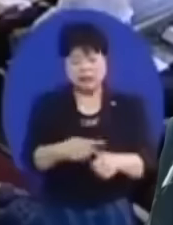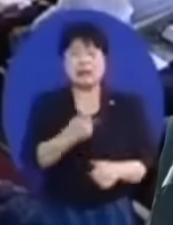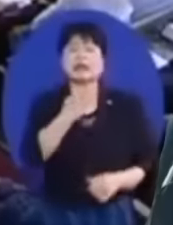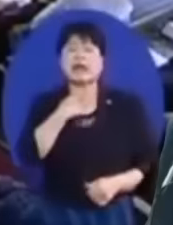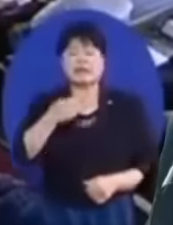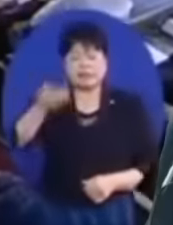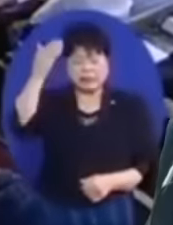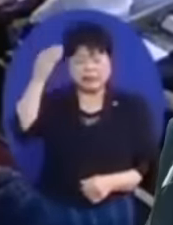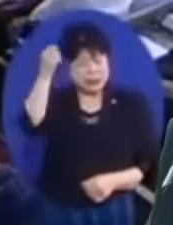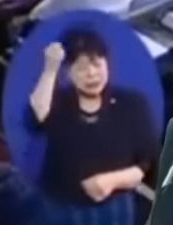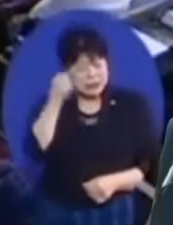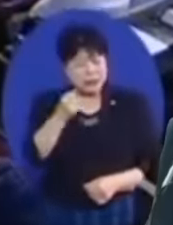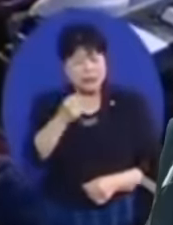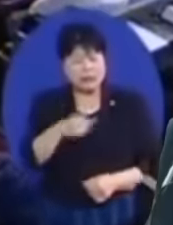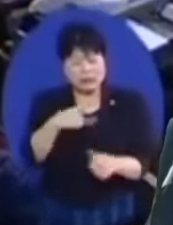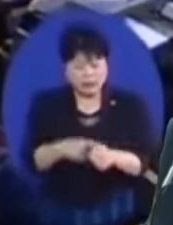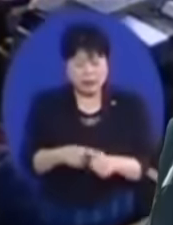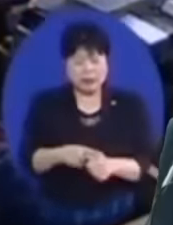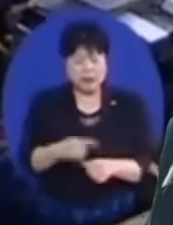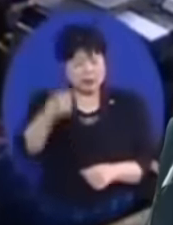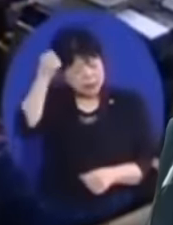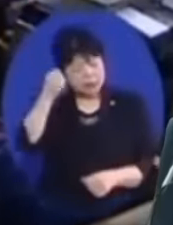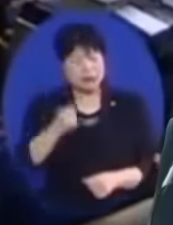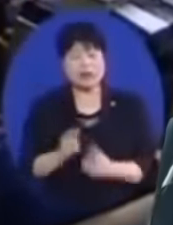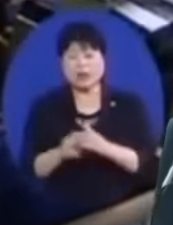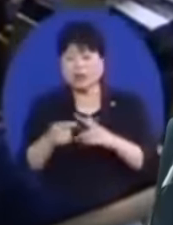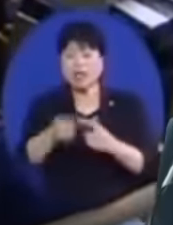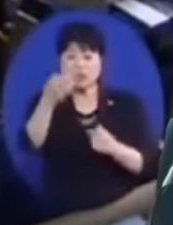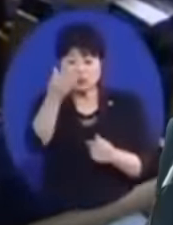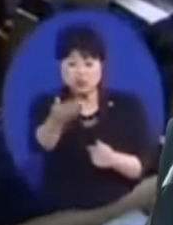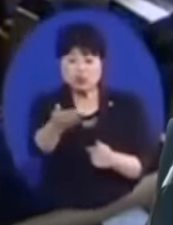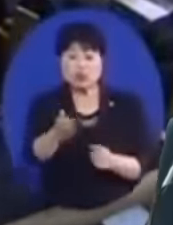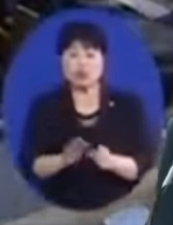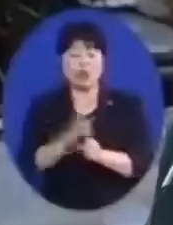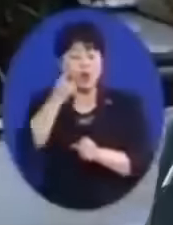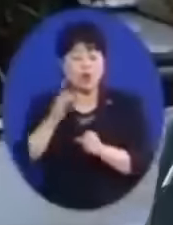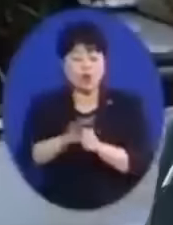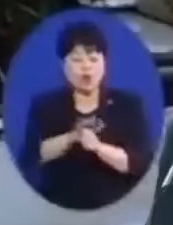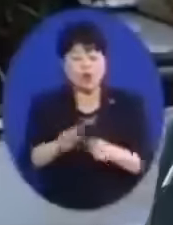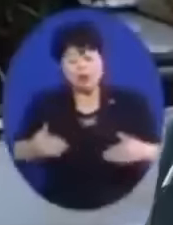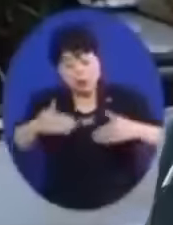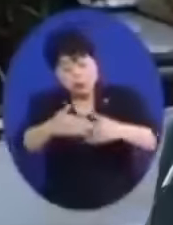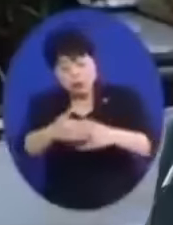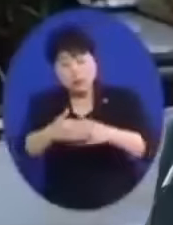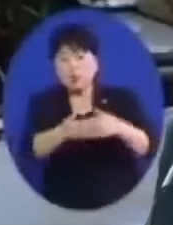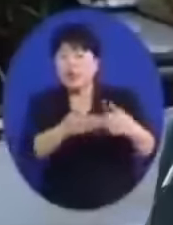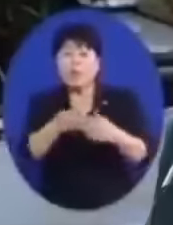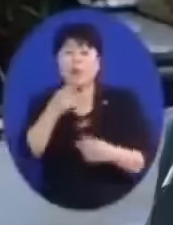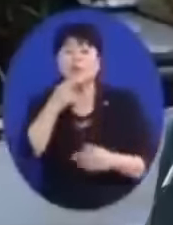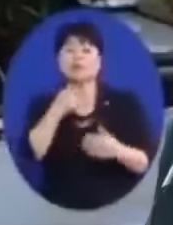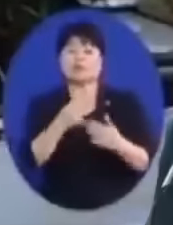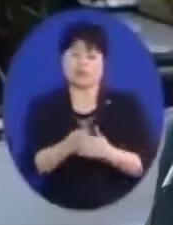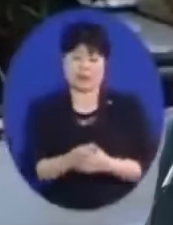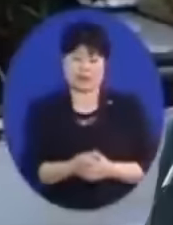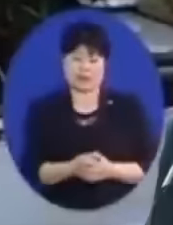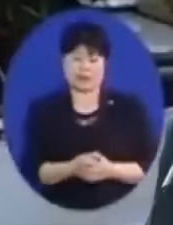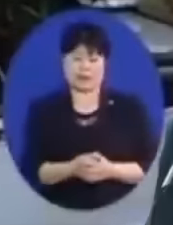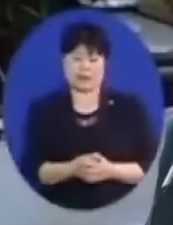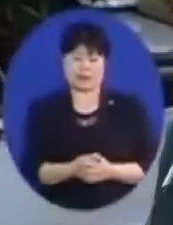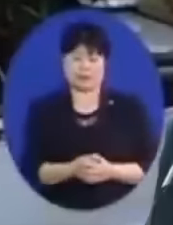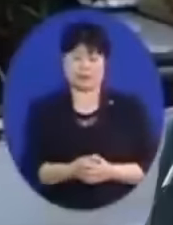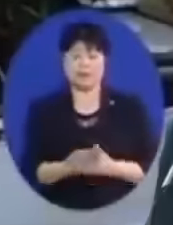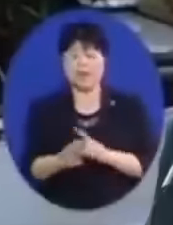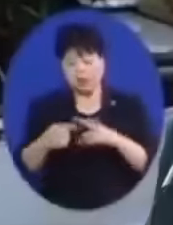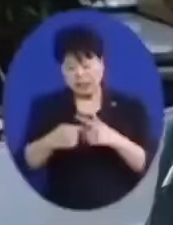것과 멸시당한 체험만 있지 이해를 해주고 동정을 해주고 품어준 체험이 없기 때문에 그러므로